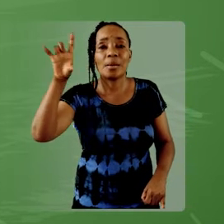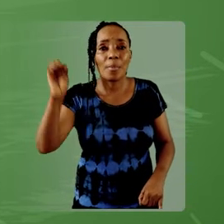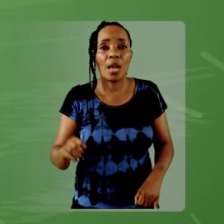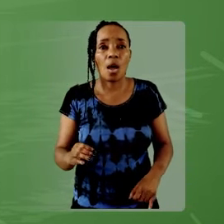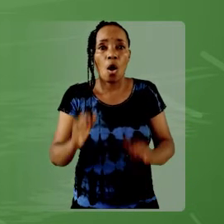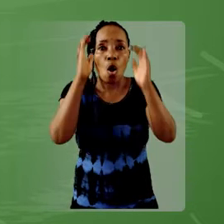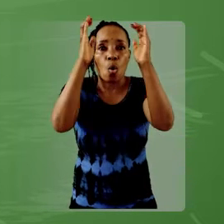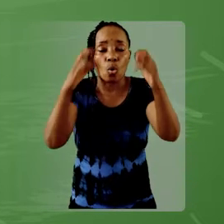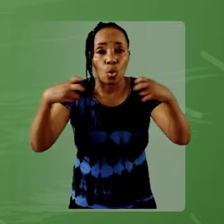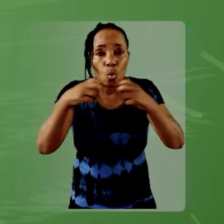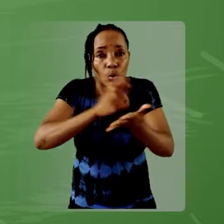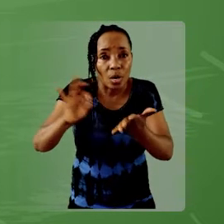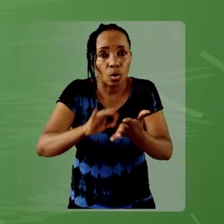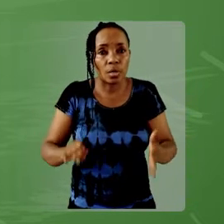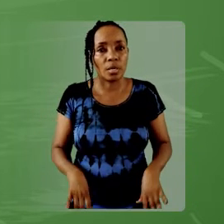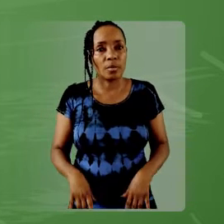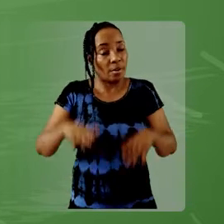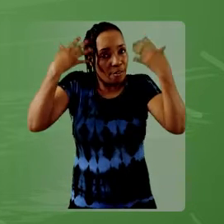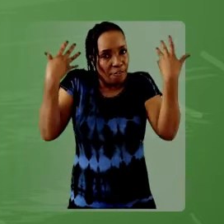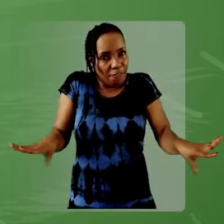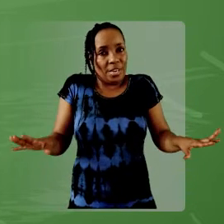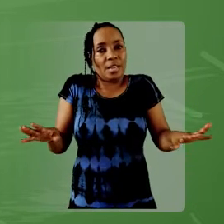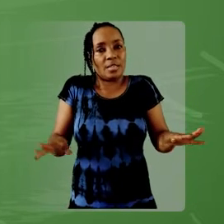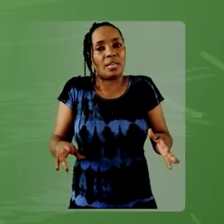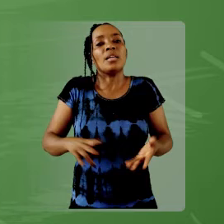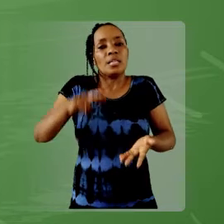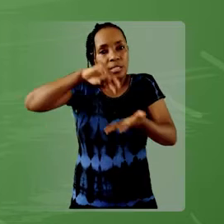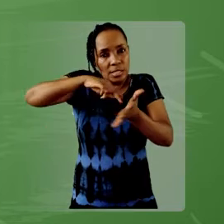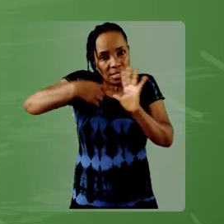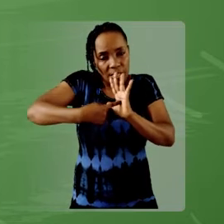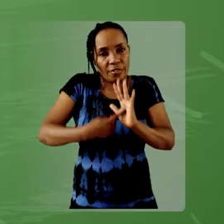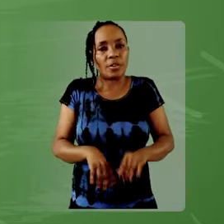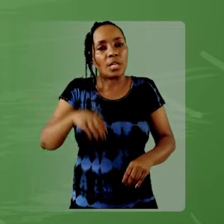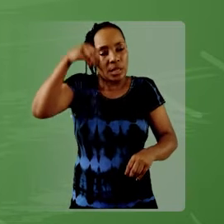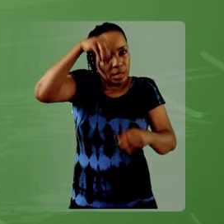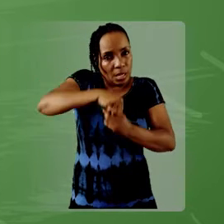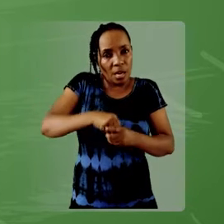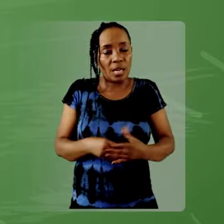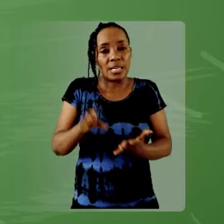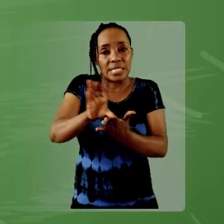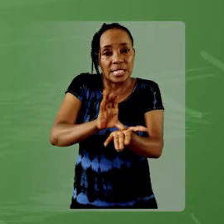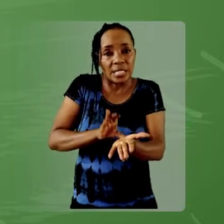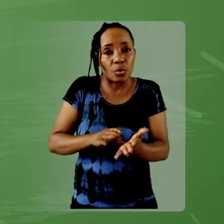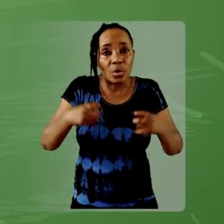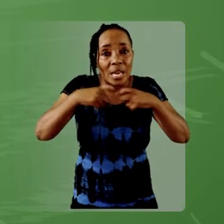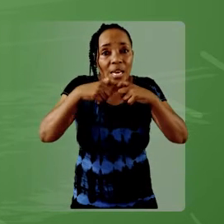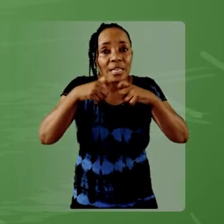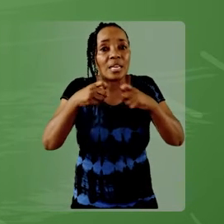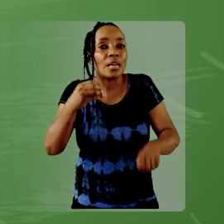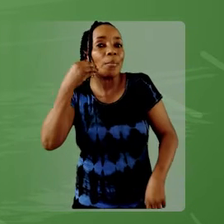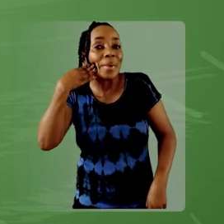été entourés. Donc, ce sont des éléments qui composent le circuit électrique